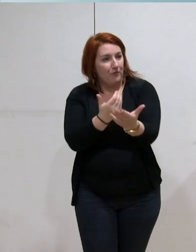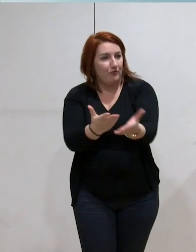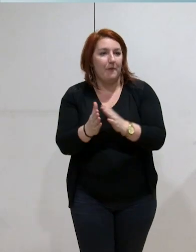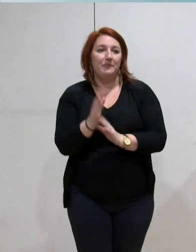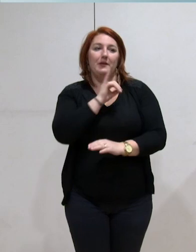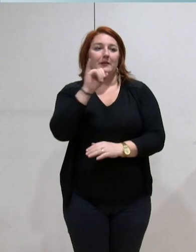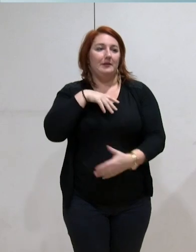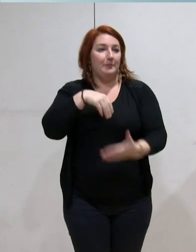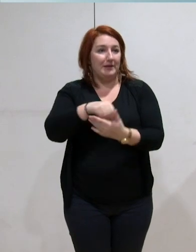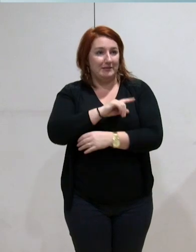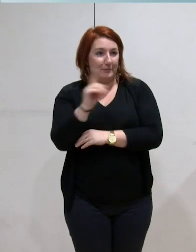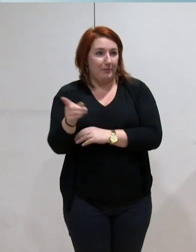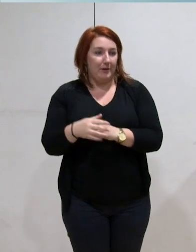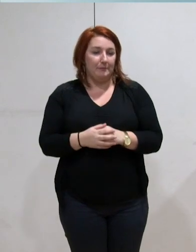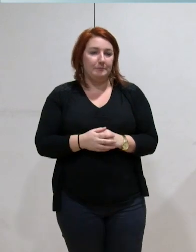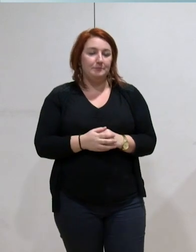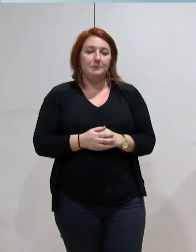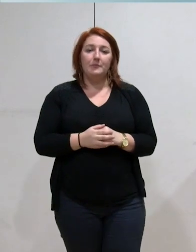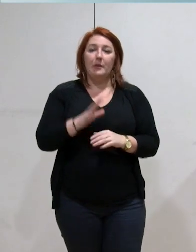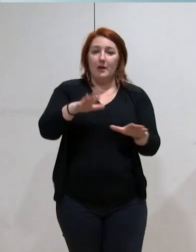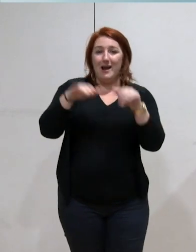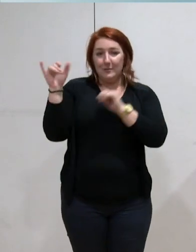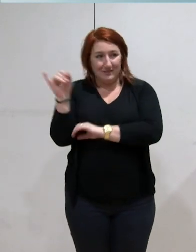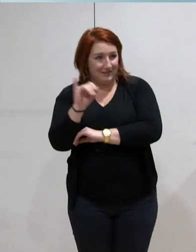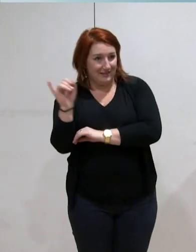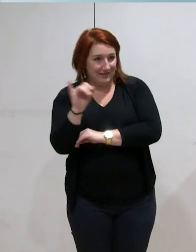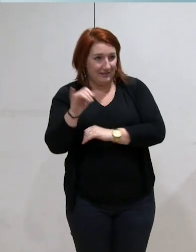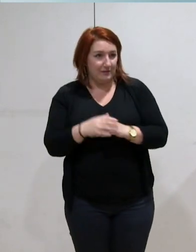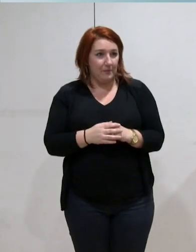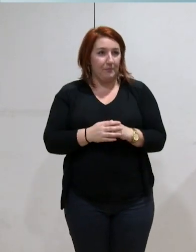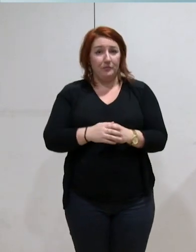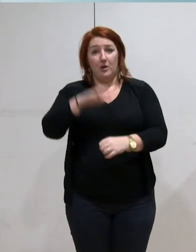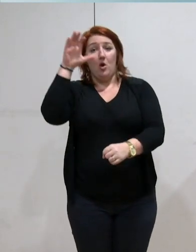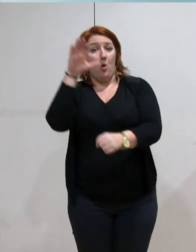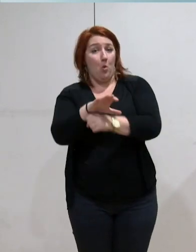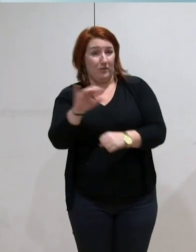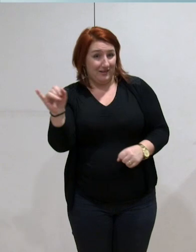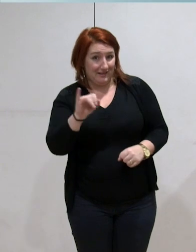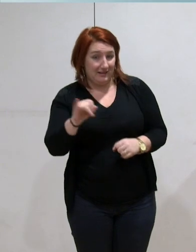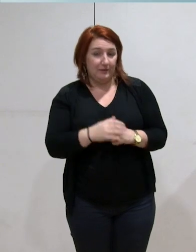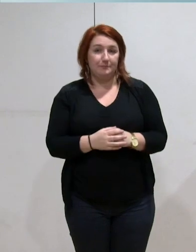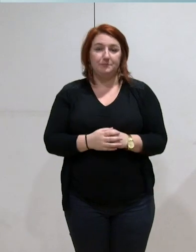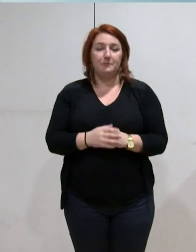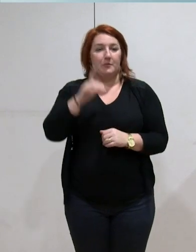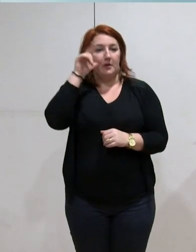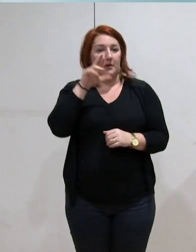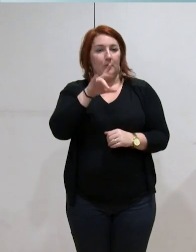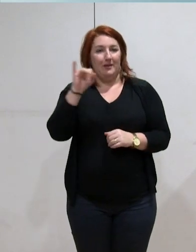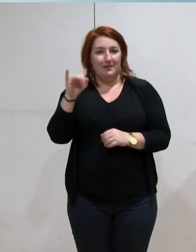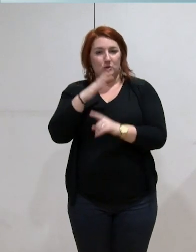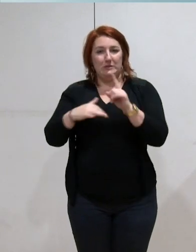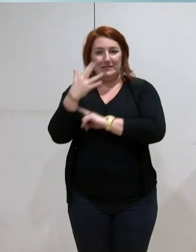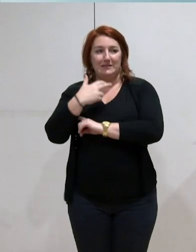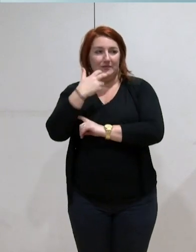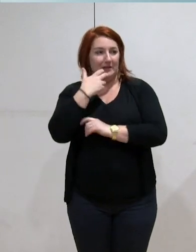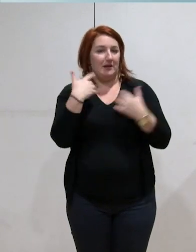au vote qui s'abstient qui vote contre républicain udi société civile